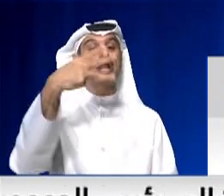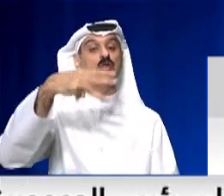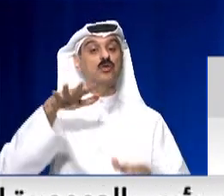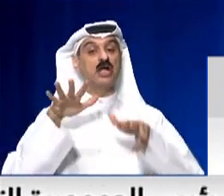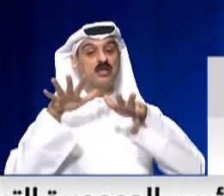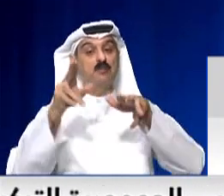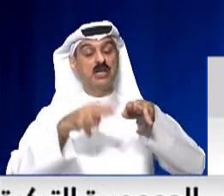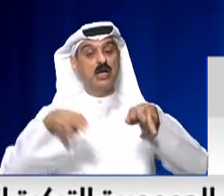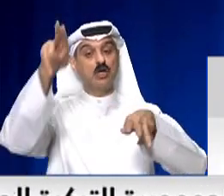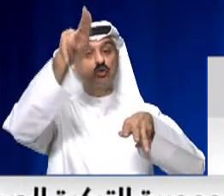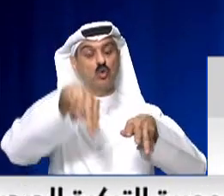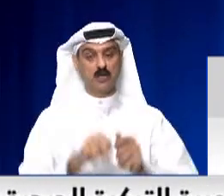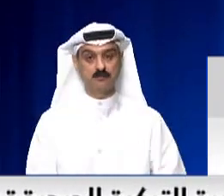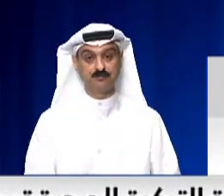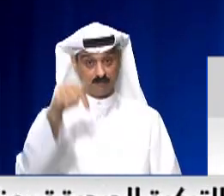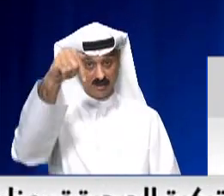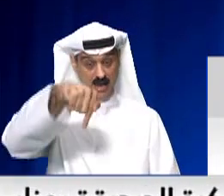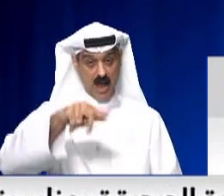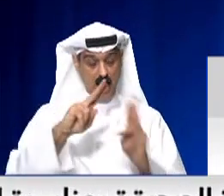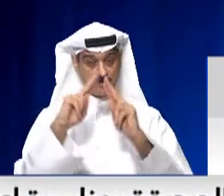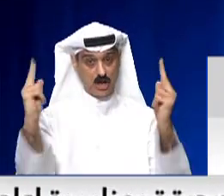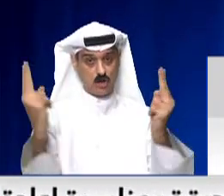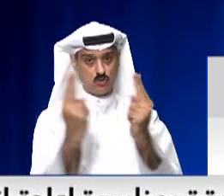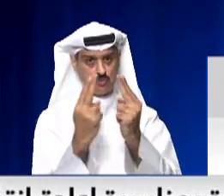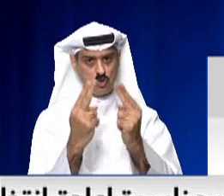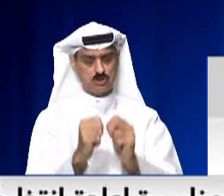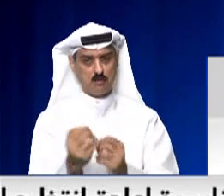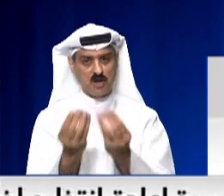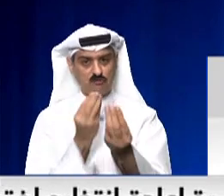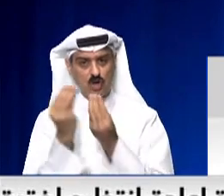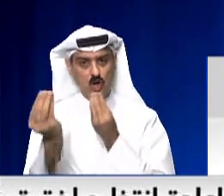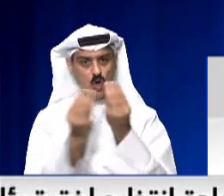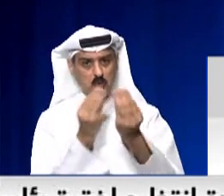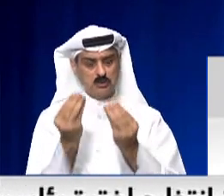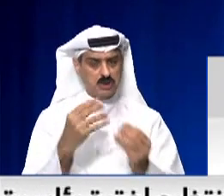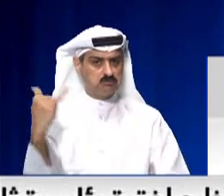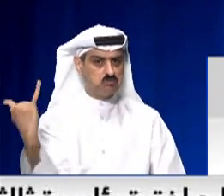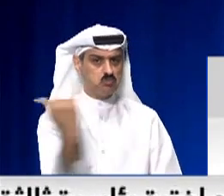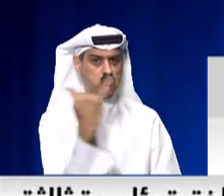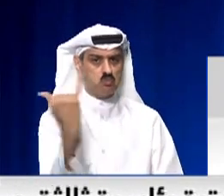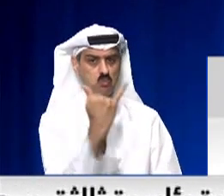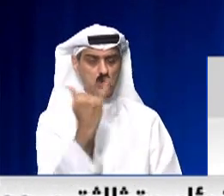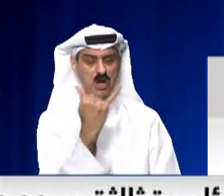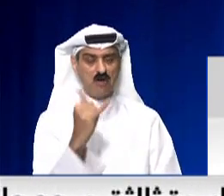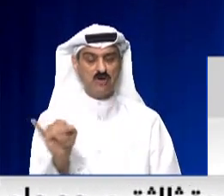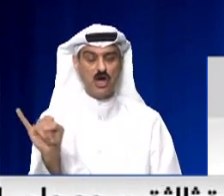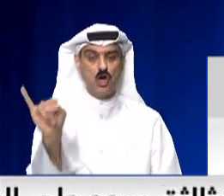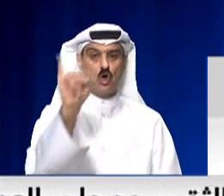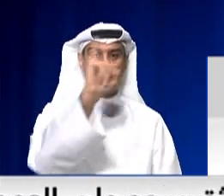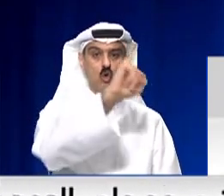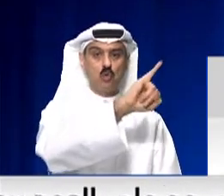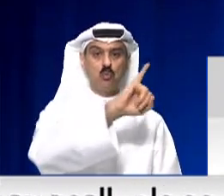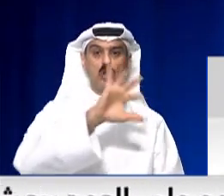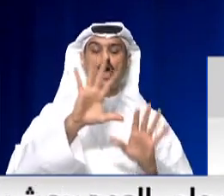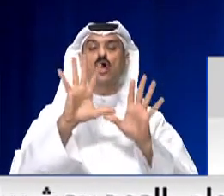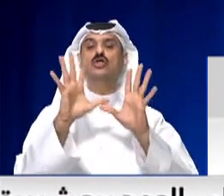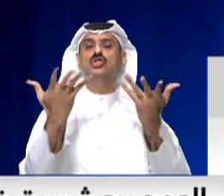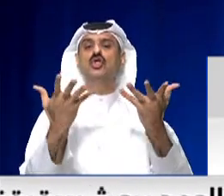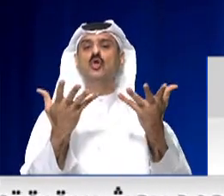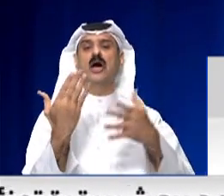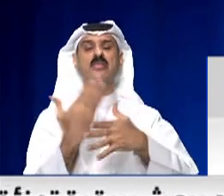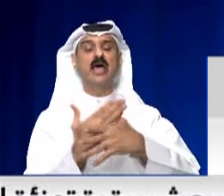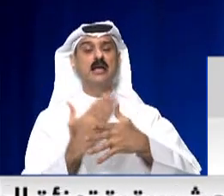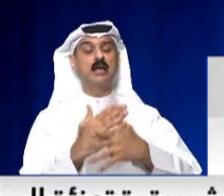المؤتمر يسلط الضوء على اهم ما توصلت اليه دراسات وتاثيرات تغير المناخ والمسارات المتوقعه